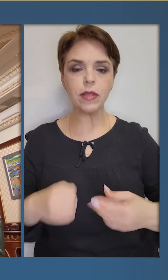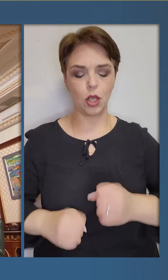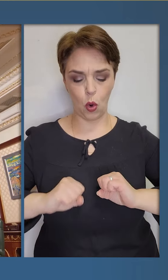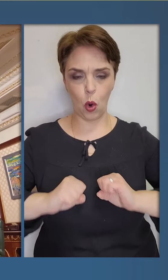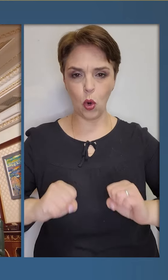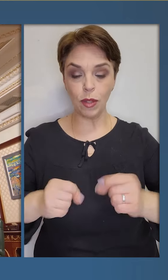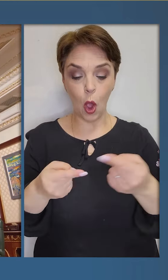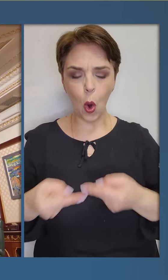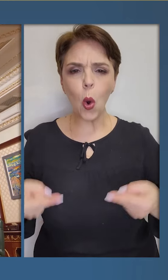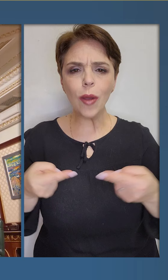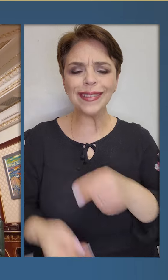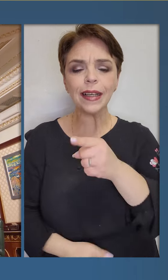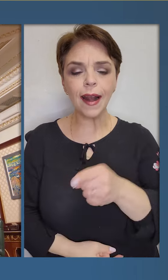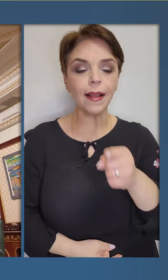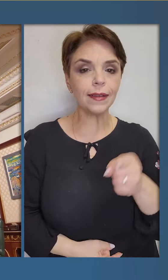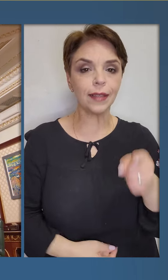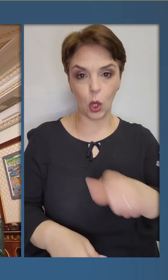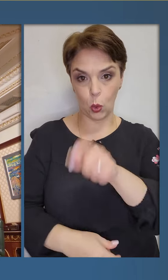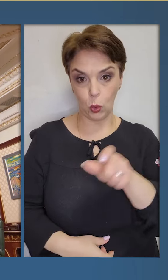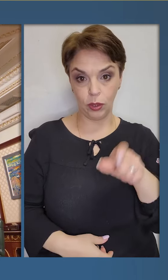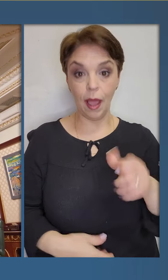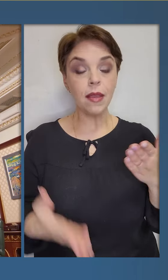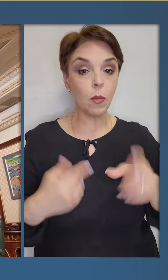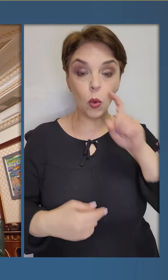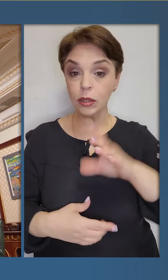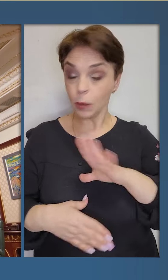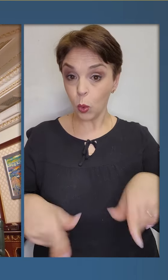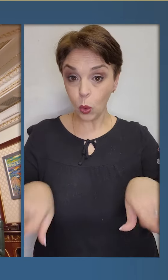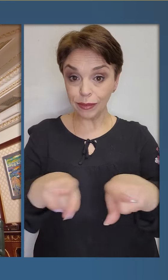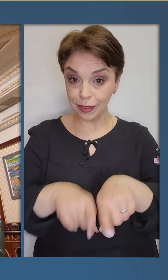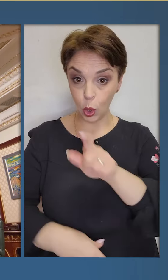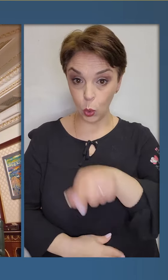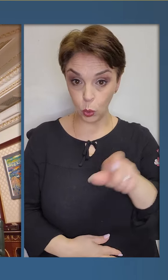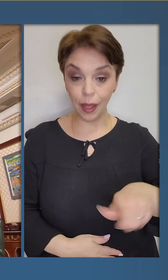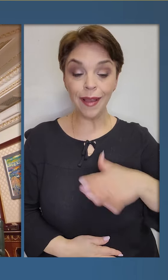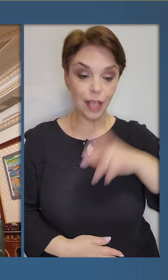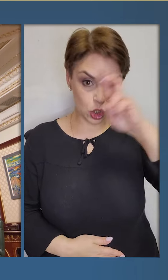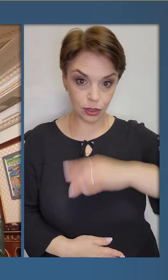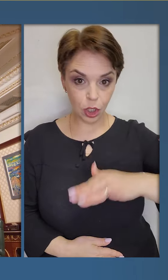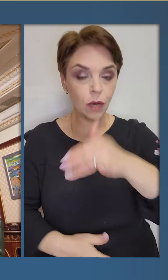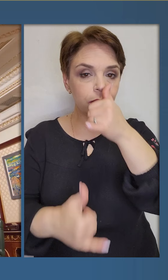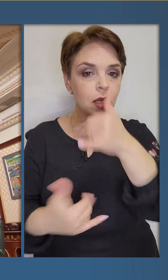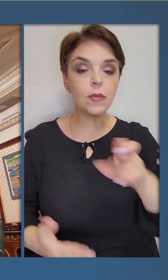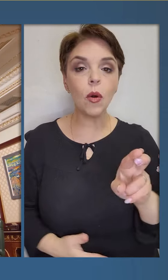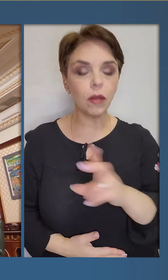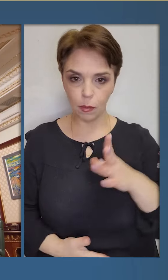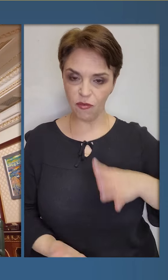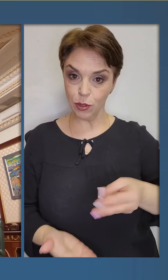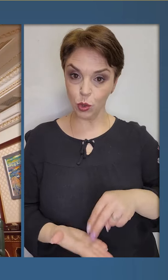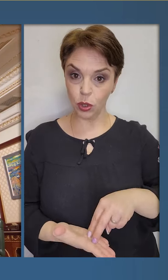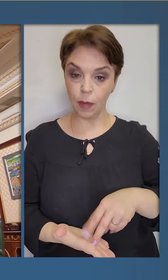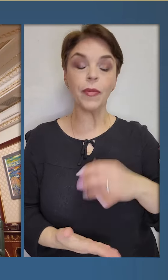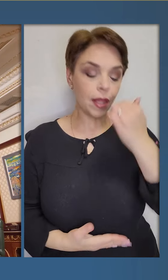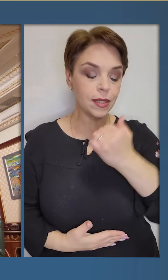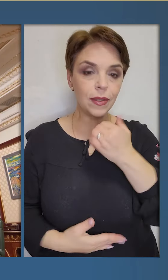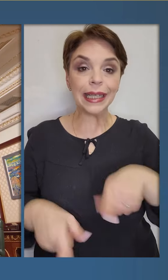фаховості та хоробрості конкретних людей якби в України не було таких людей наша держава не змогла би